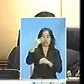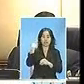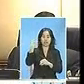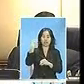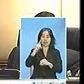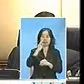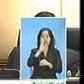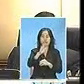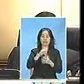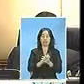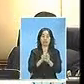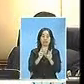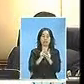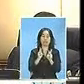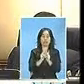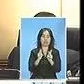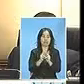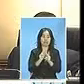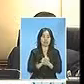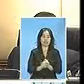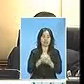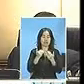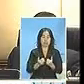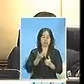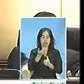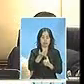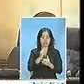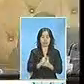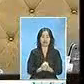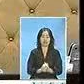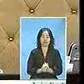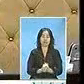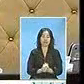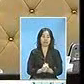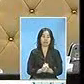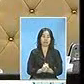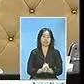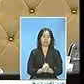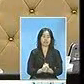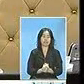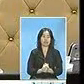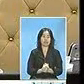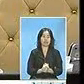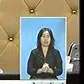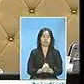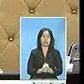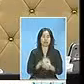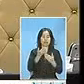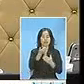าของรัฐสภาแห่งนี้นะครับท่านประธานครับขอความกรุณาท่านครับ ครับงั้นนะผมขออย่างนี้นะกรรมการ